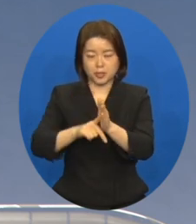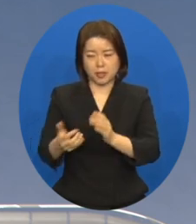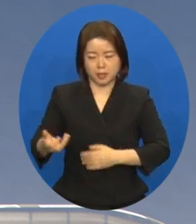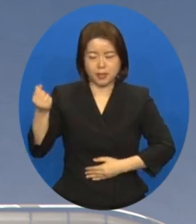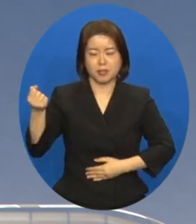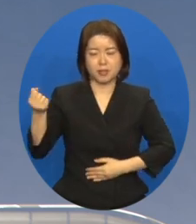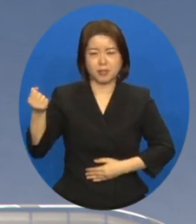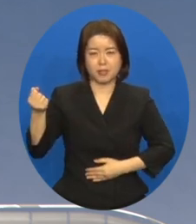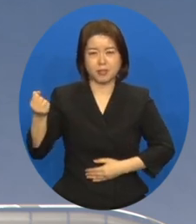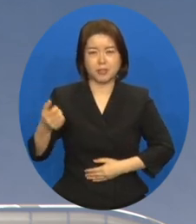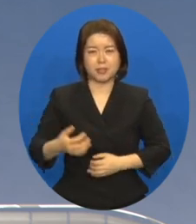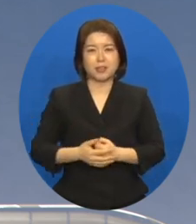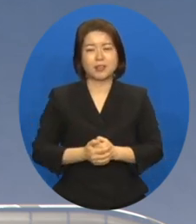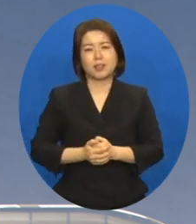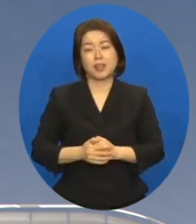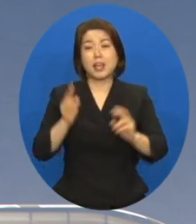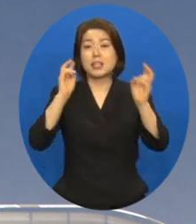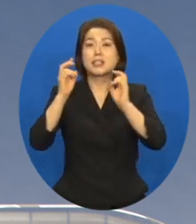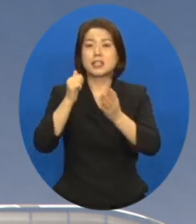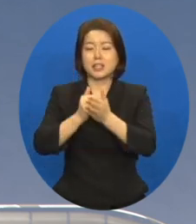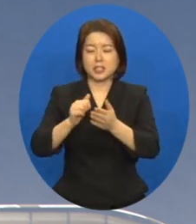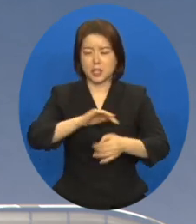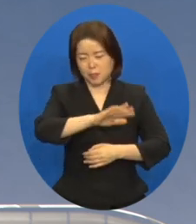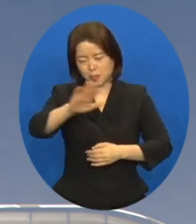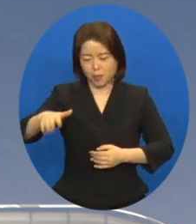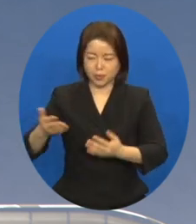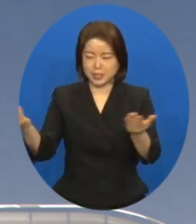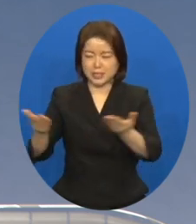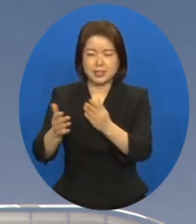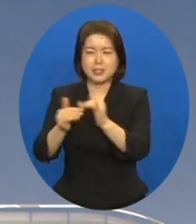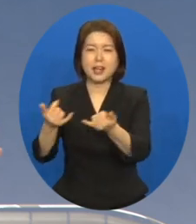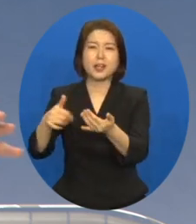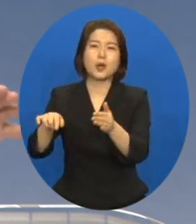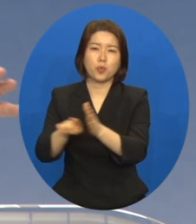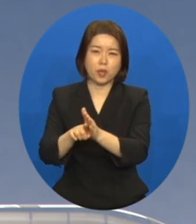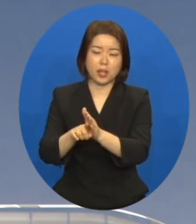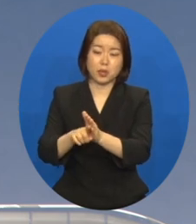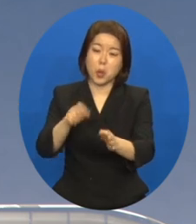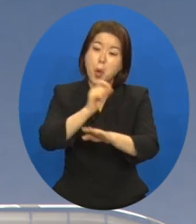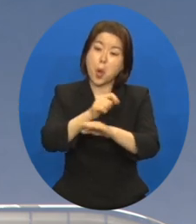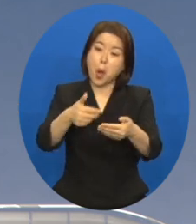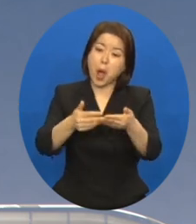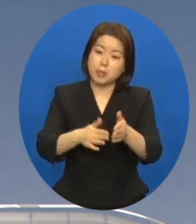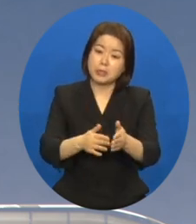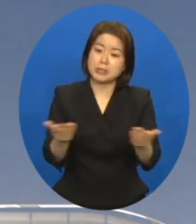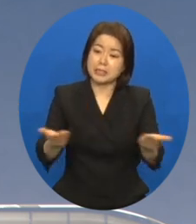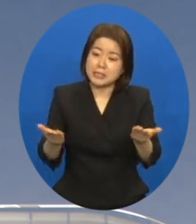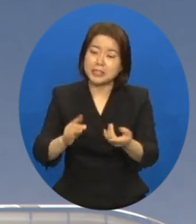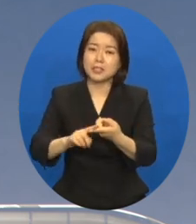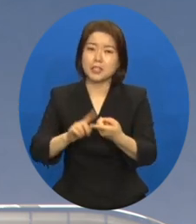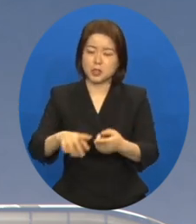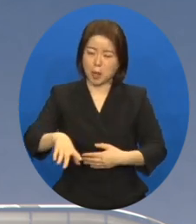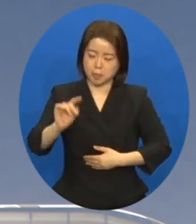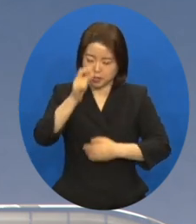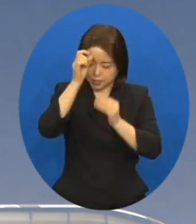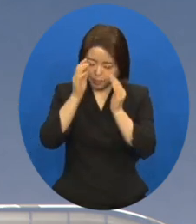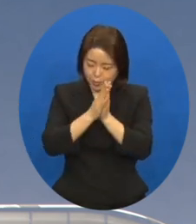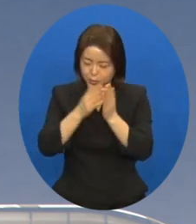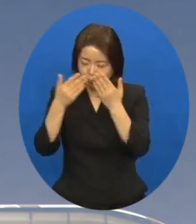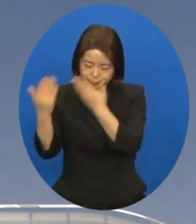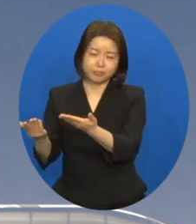갖겠다. 사장님과 모든 직원들을 위해 그리고 사무실과 되어지는 일을 위해 먼저